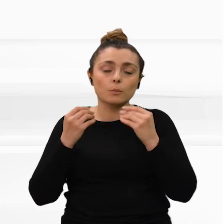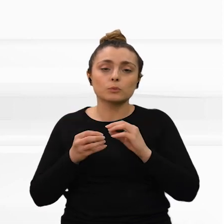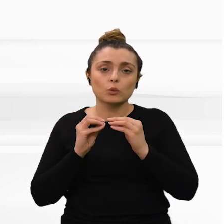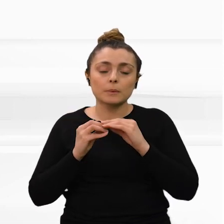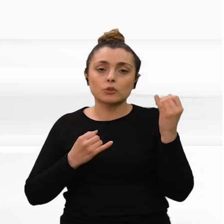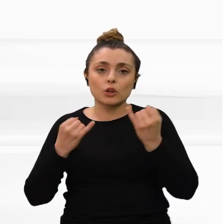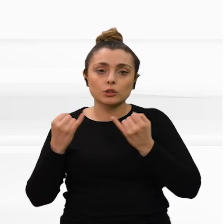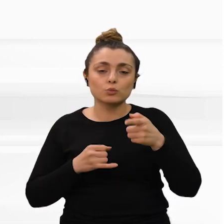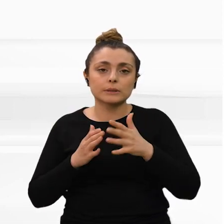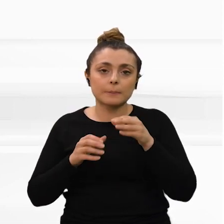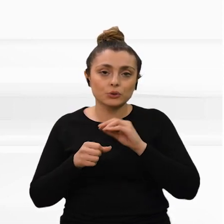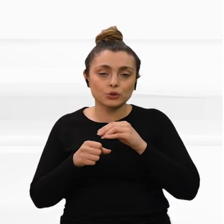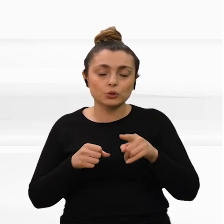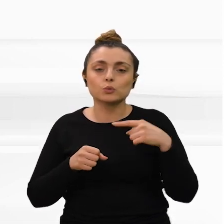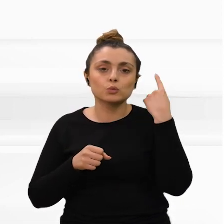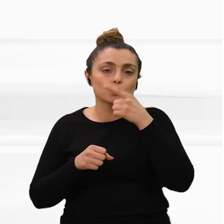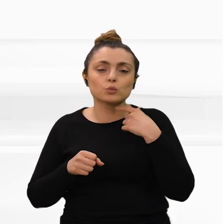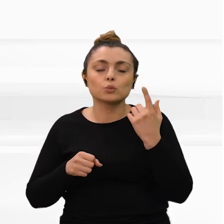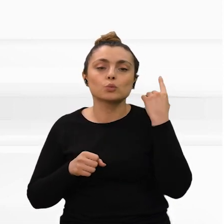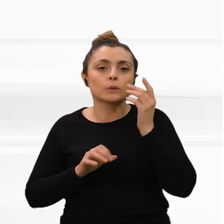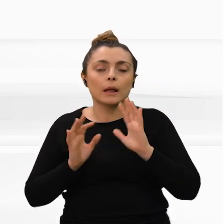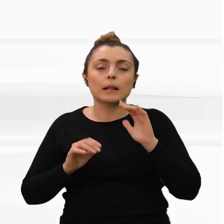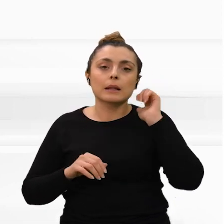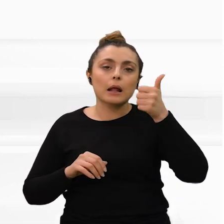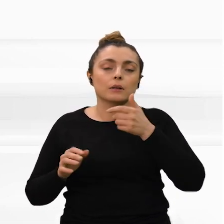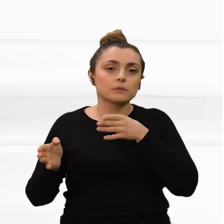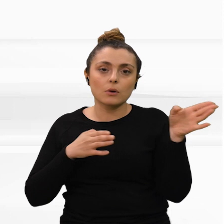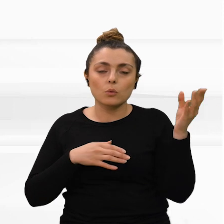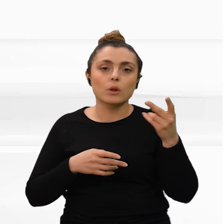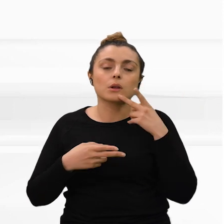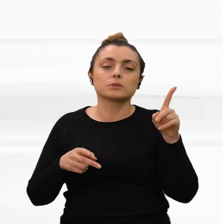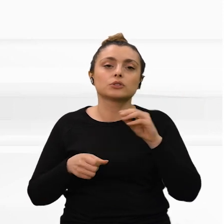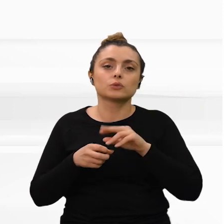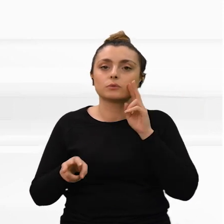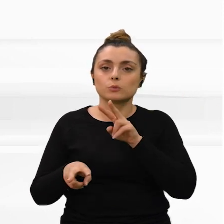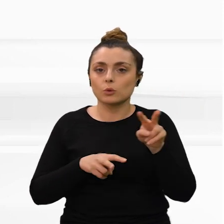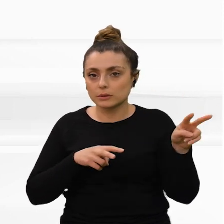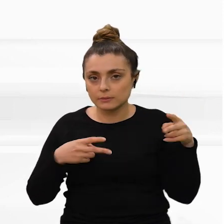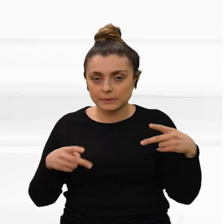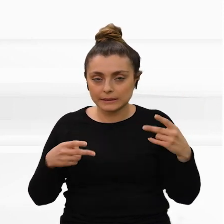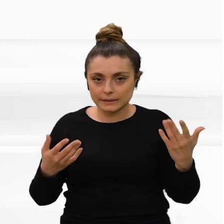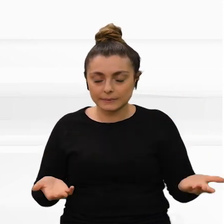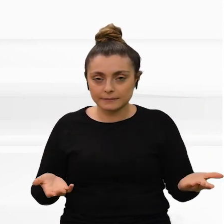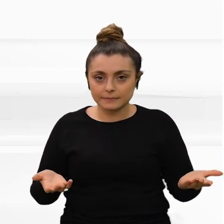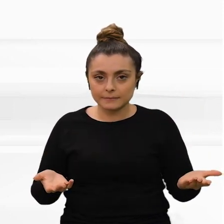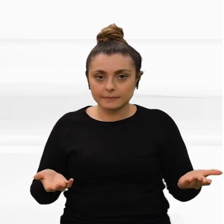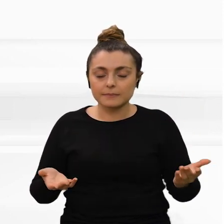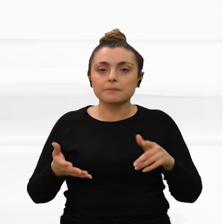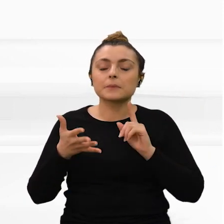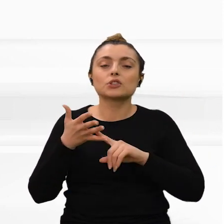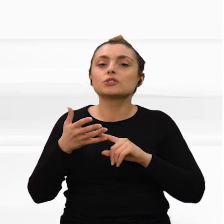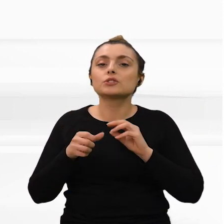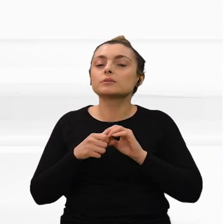kendi olma sorununu tartıştı Bu kitapta yüzünü ne değil yarına dönük olduğu açık bir biçimde gözlemle ne biliyor